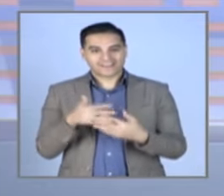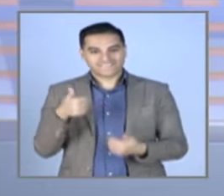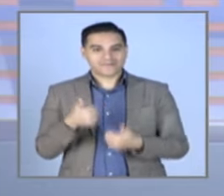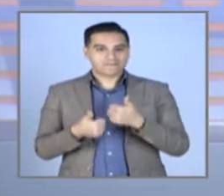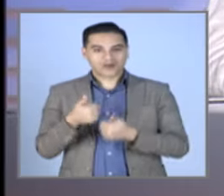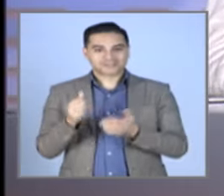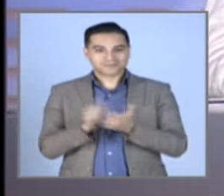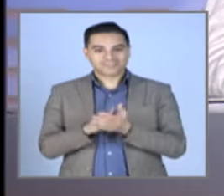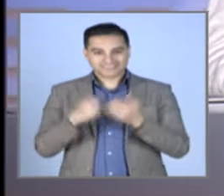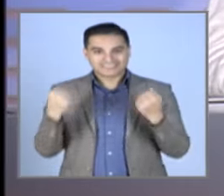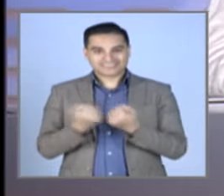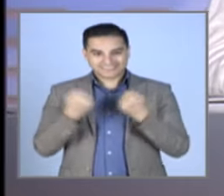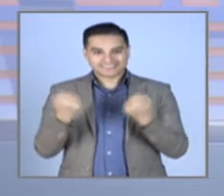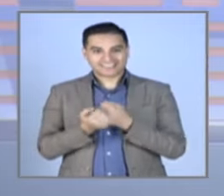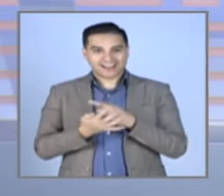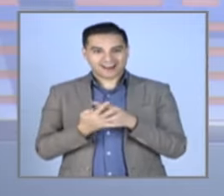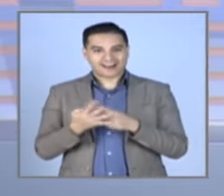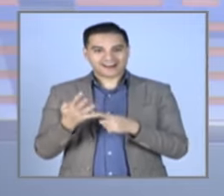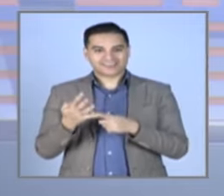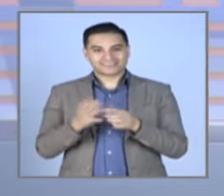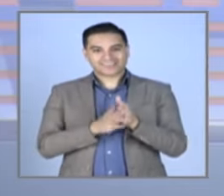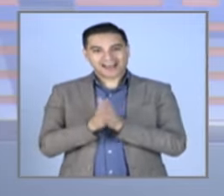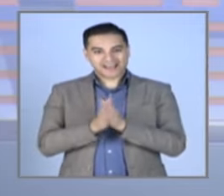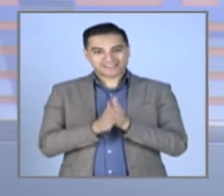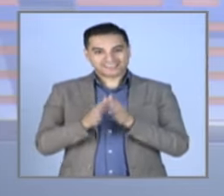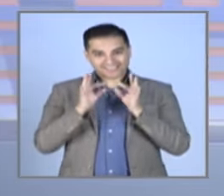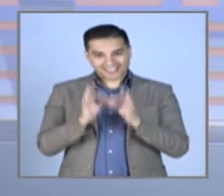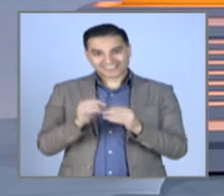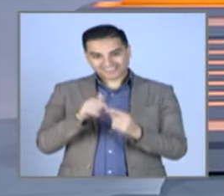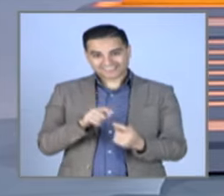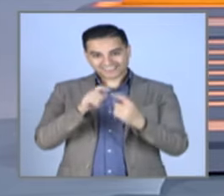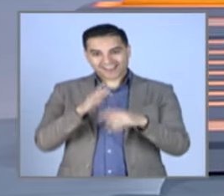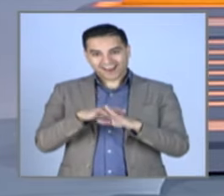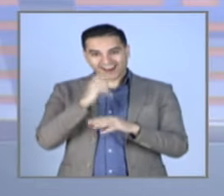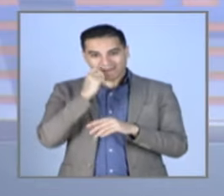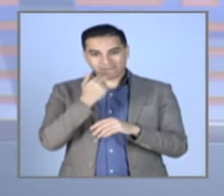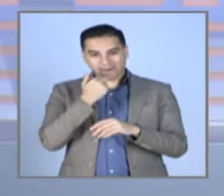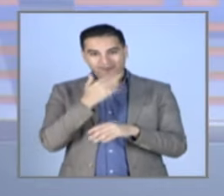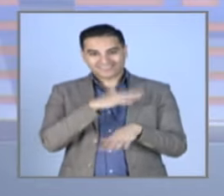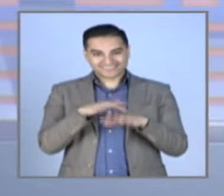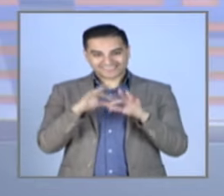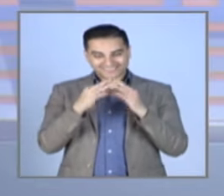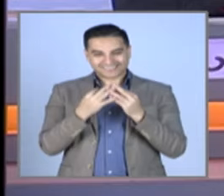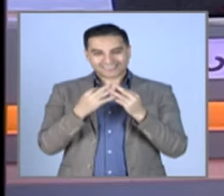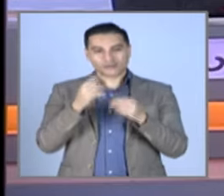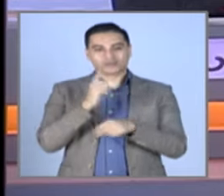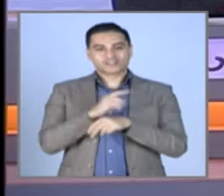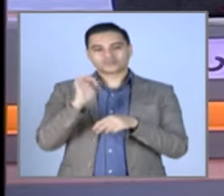في معسكر في البيت؟ اه. استعداد للعباقره؟ اه والله. يعني هتنافس باباك الموسم ده ان شاء الله. استاذ